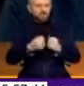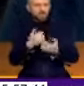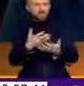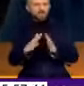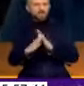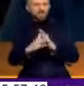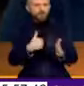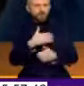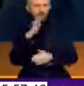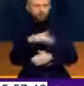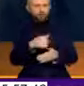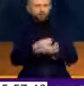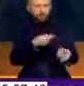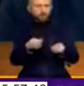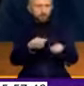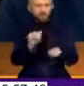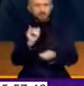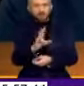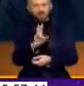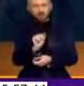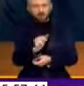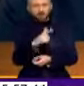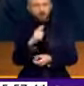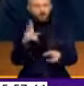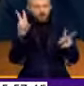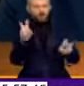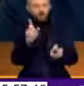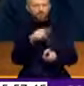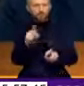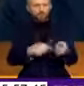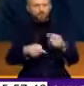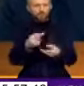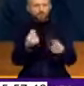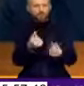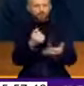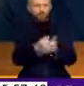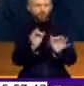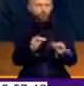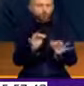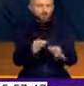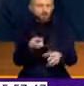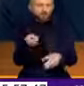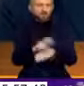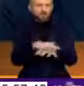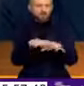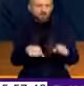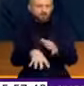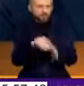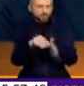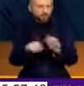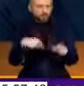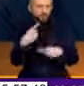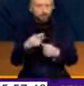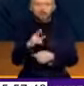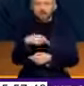викликати нелюбов до влади і на гаслах, що вони повернуть ціни до нормальних, прийти до вибори. Ну, так би мовити, як вибори.